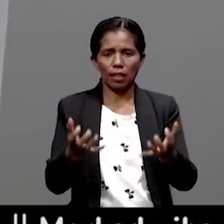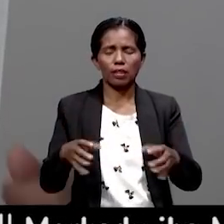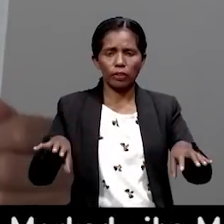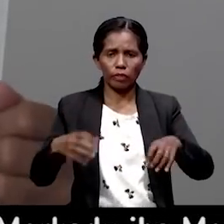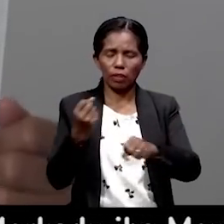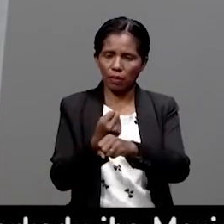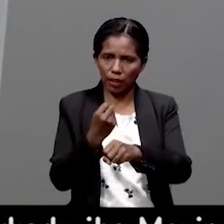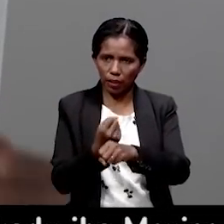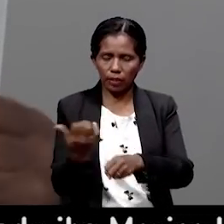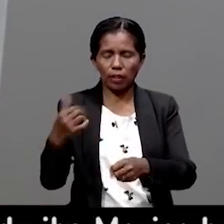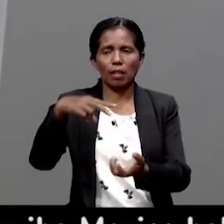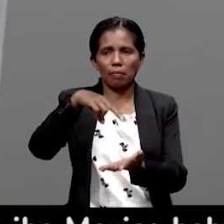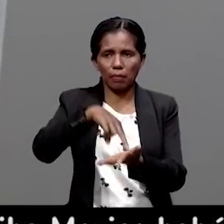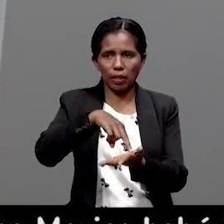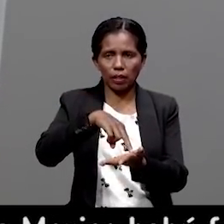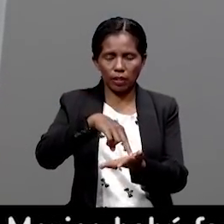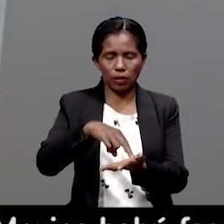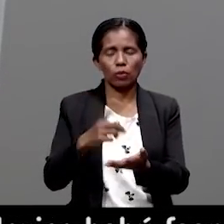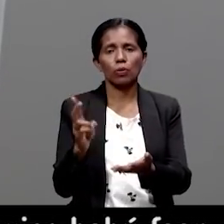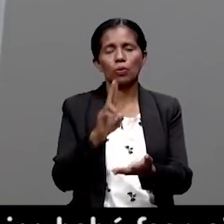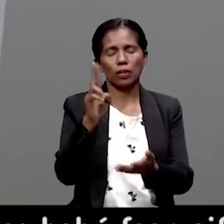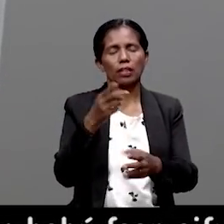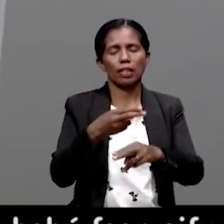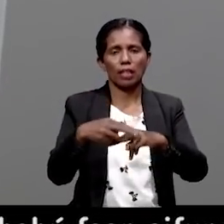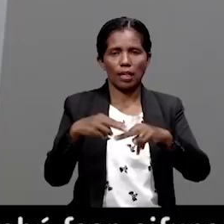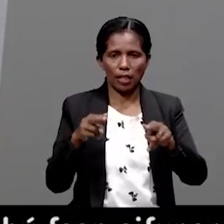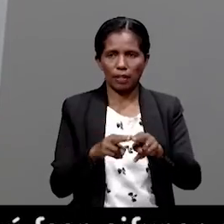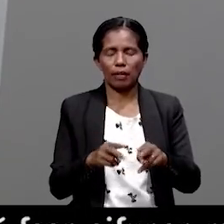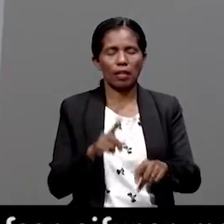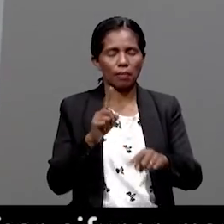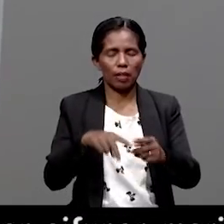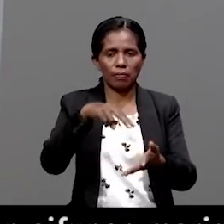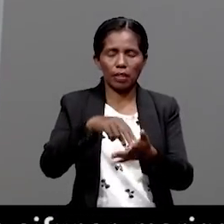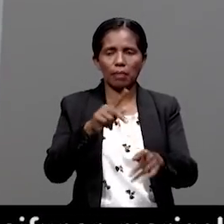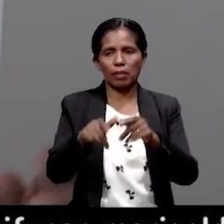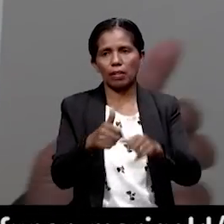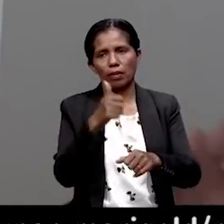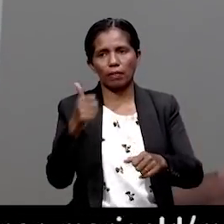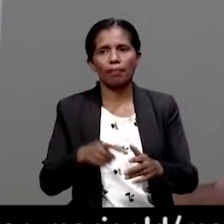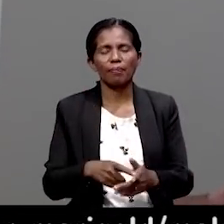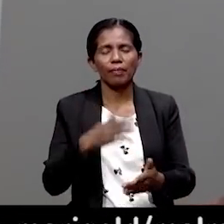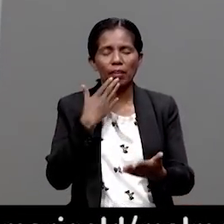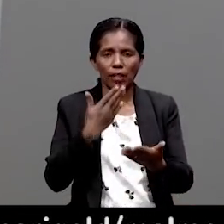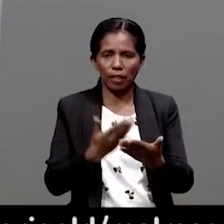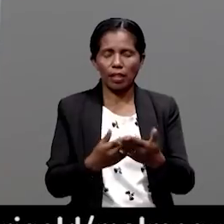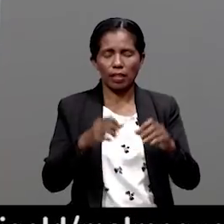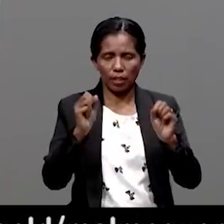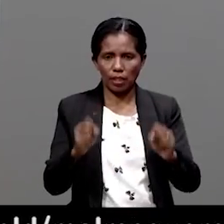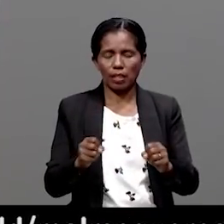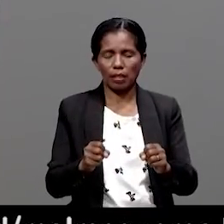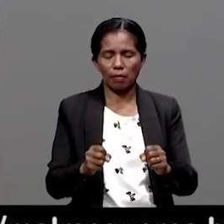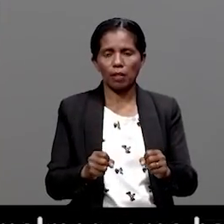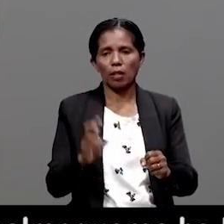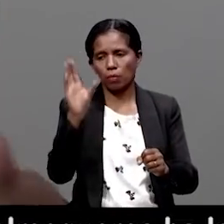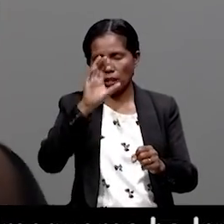esforço par sirne amerika sirne ain rasi Labela Amerika yang masih lupa niai. Solusian ni dah mak tinggi ba aku pelai armas